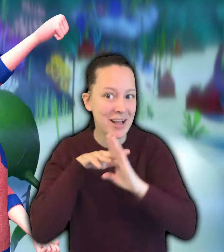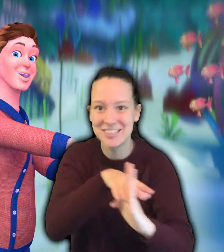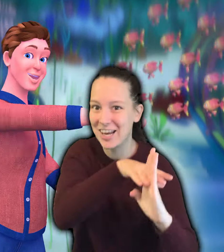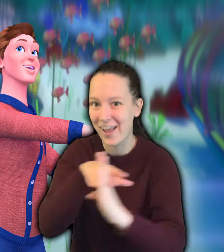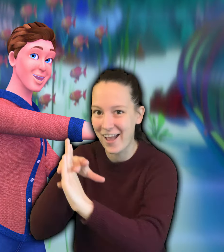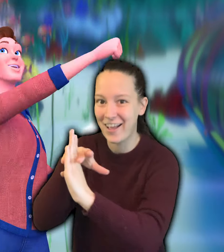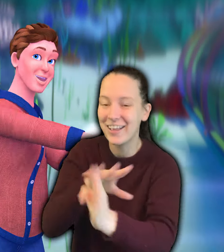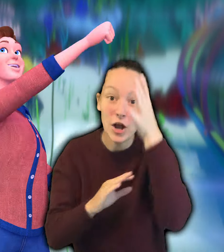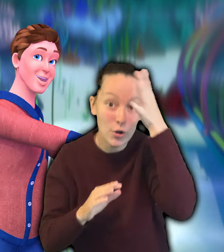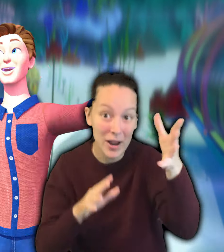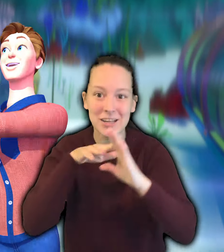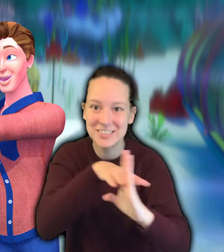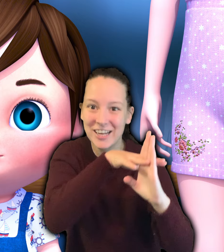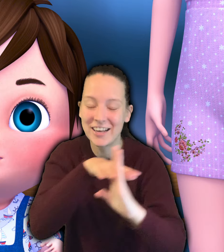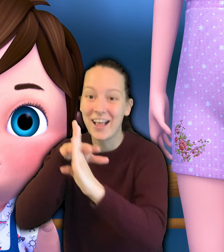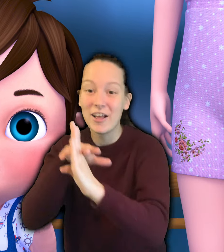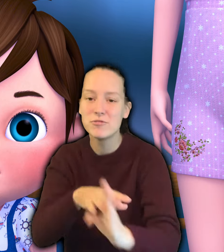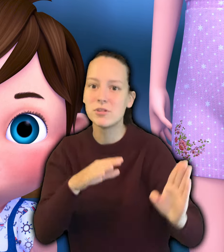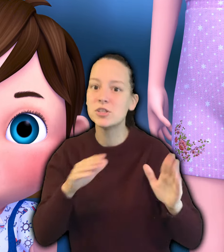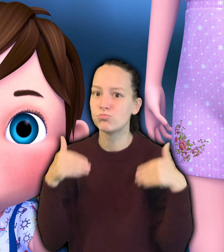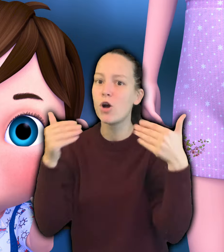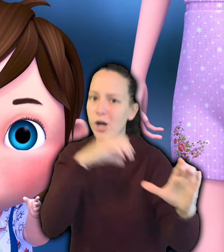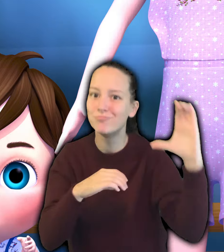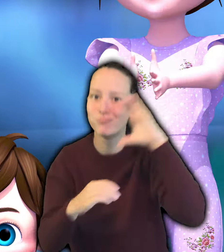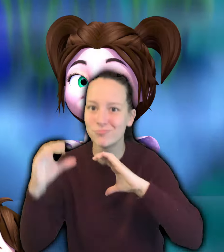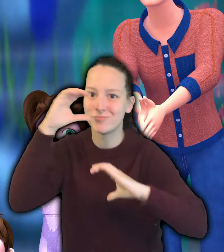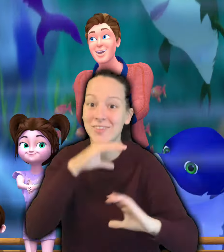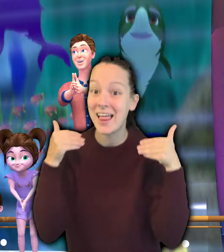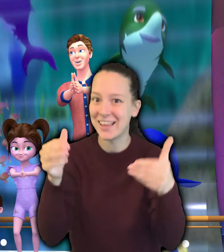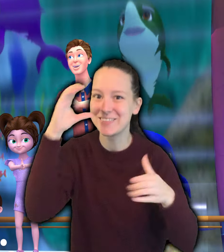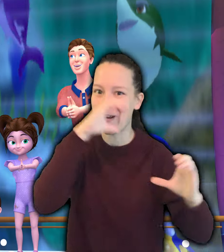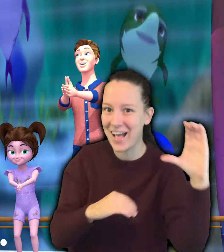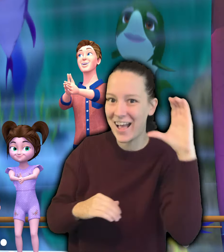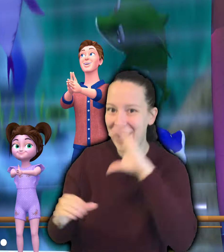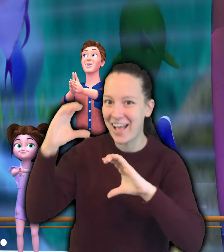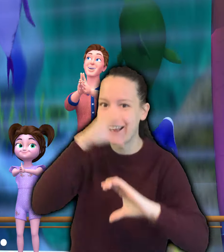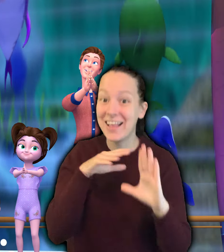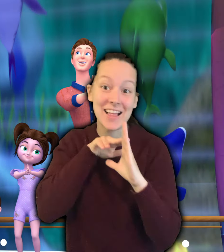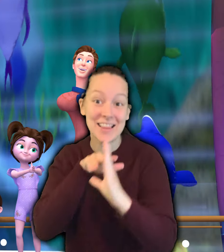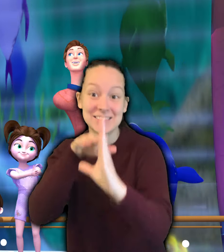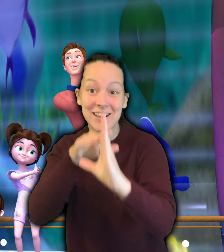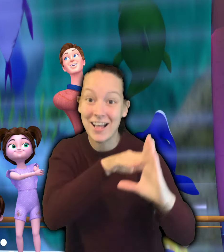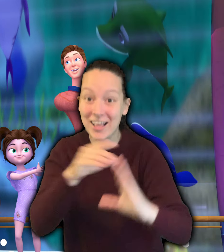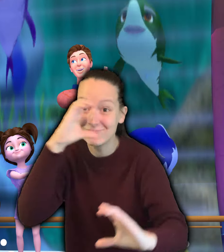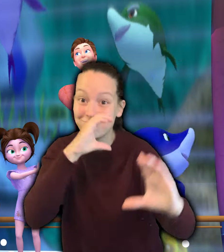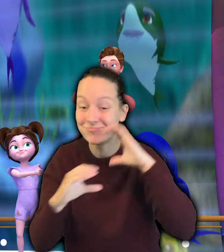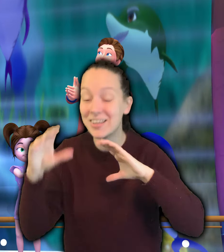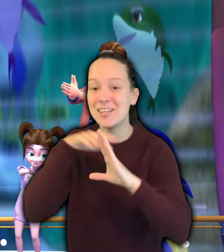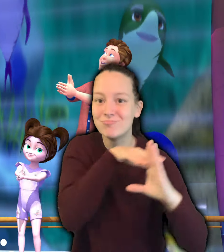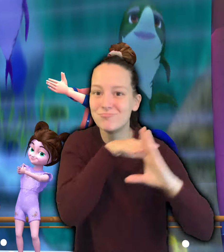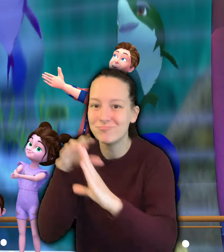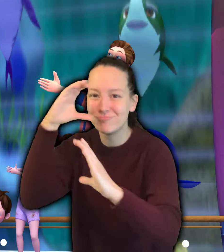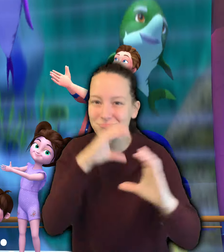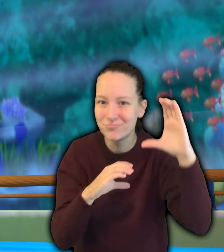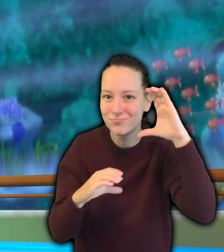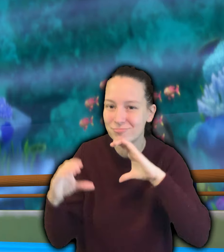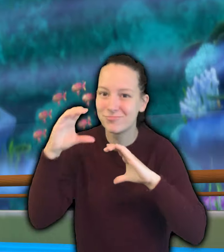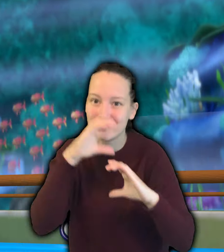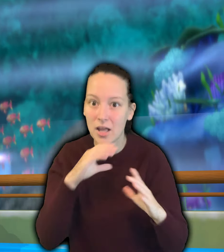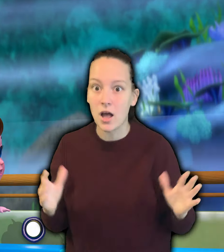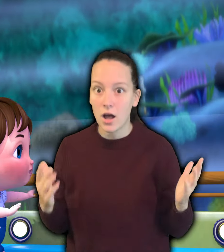ザメおじザメおじメみんな海のハ